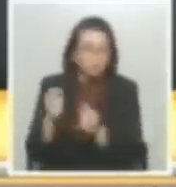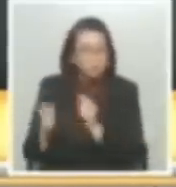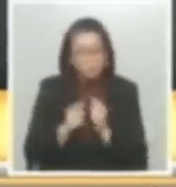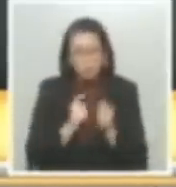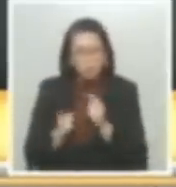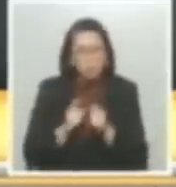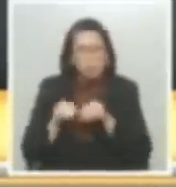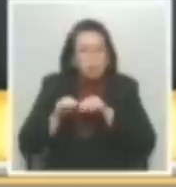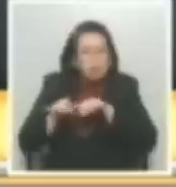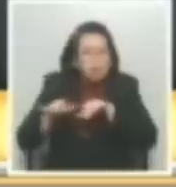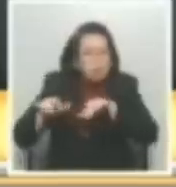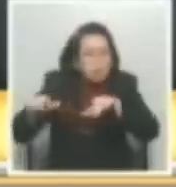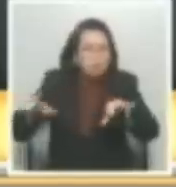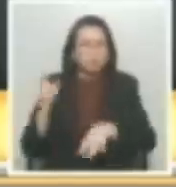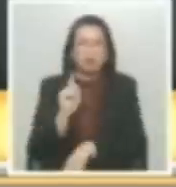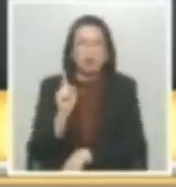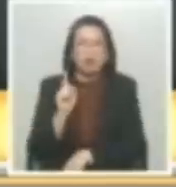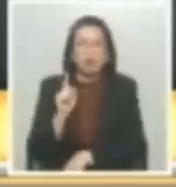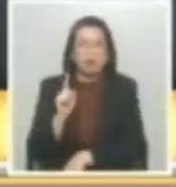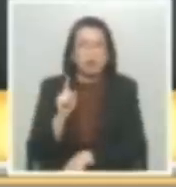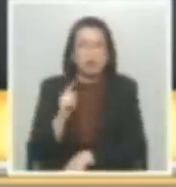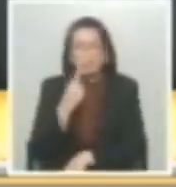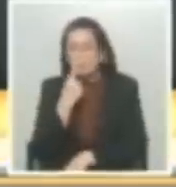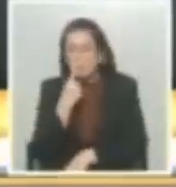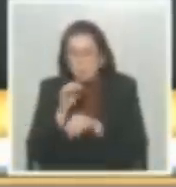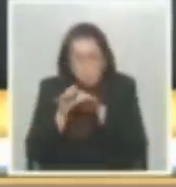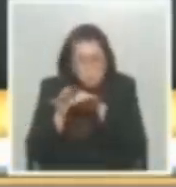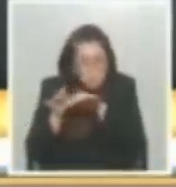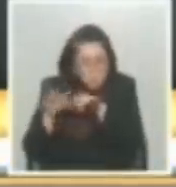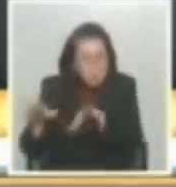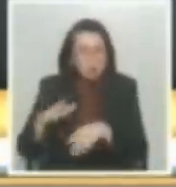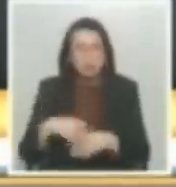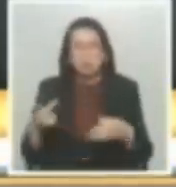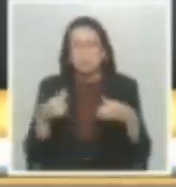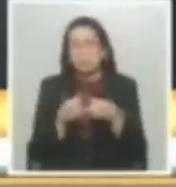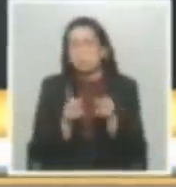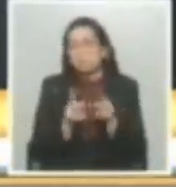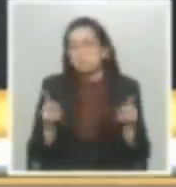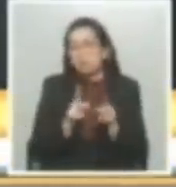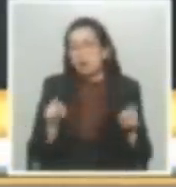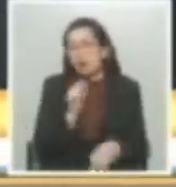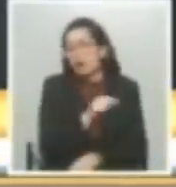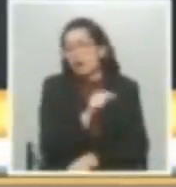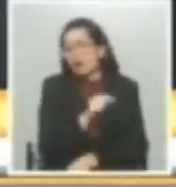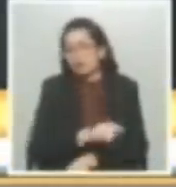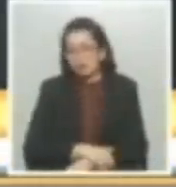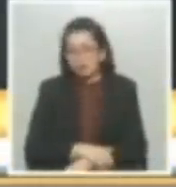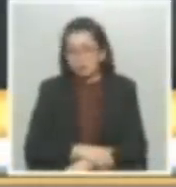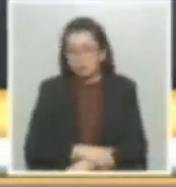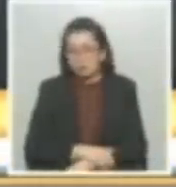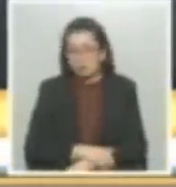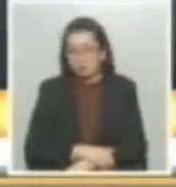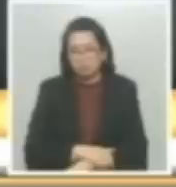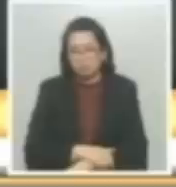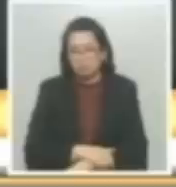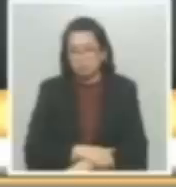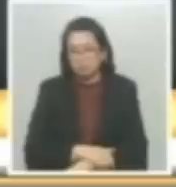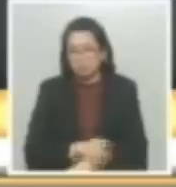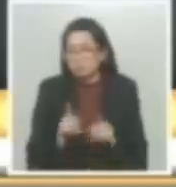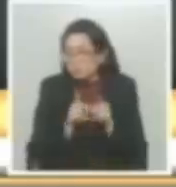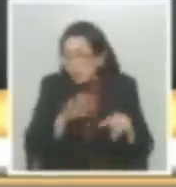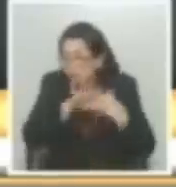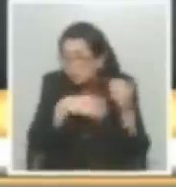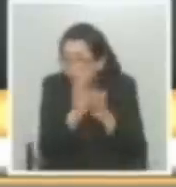ลือกันทั้งสภาแล้วครับเขาบอกว่าคณะกรรมการเนี่ยนะครับบางท่านนะบางท่